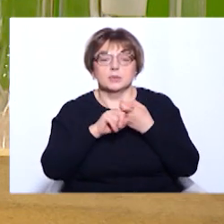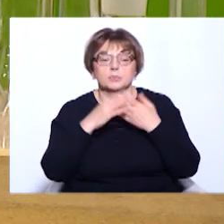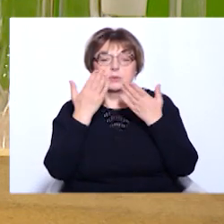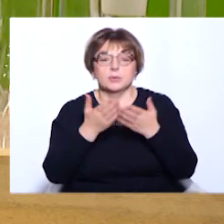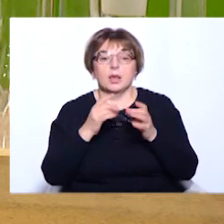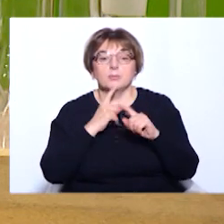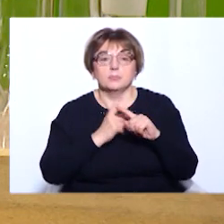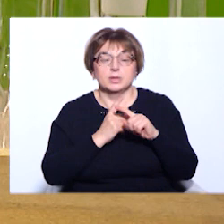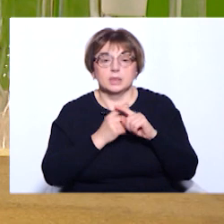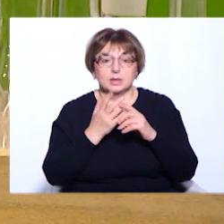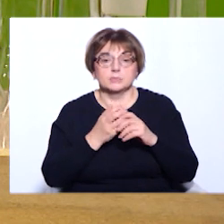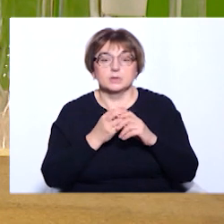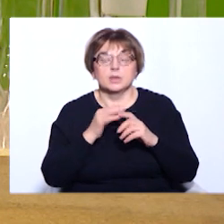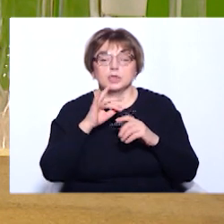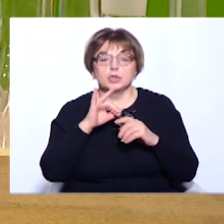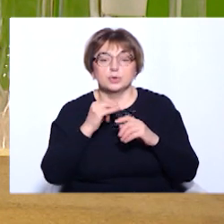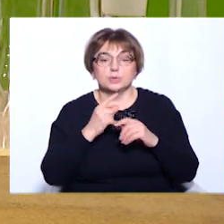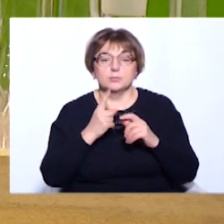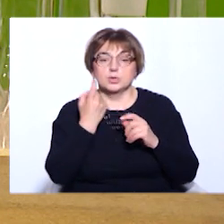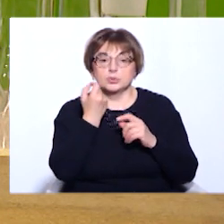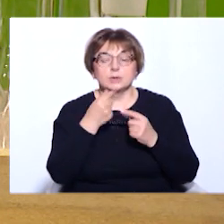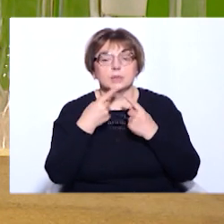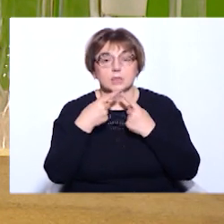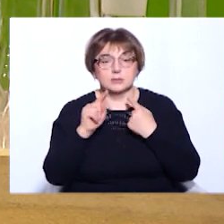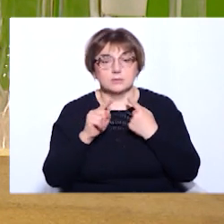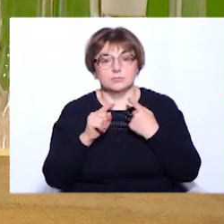მე მინდა გითხრათ, რომ იონი განსხვავდება